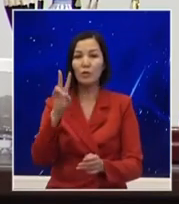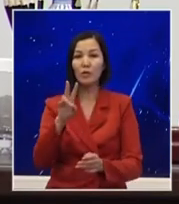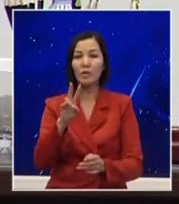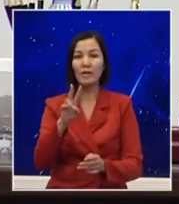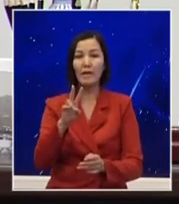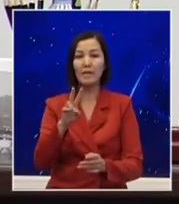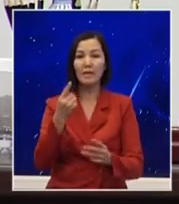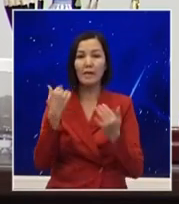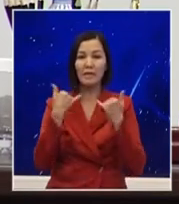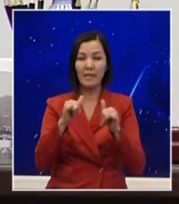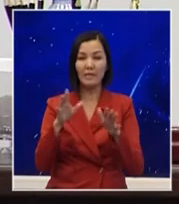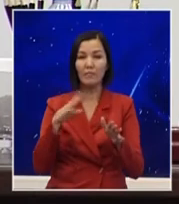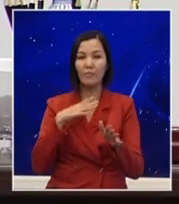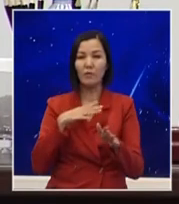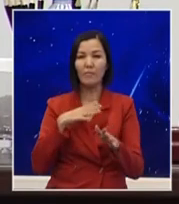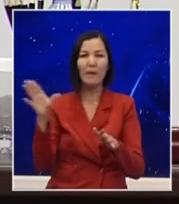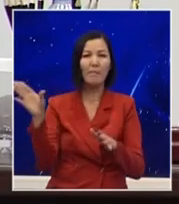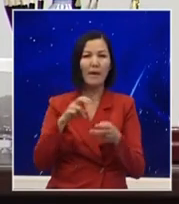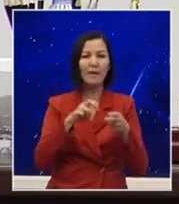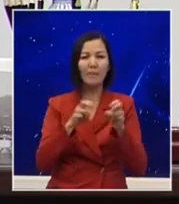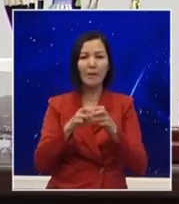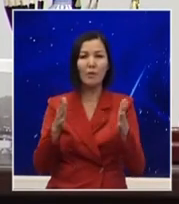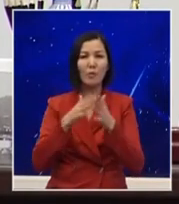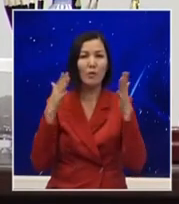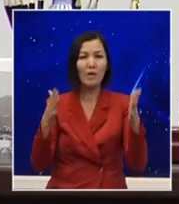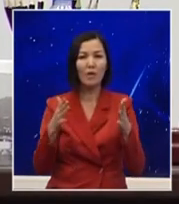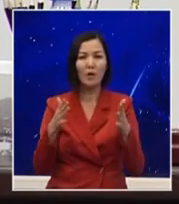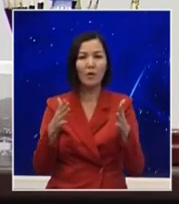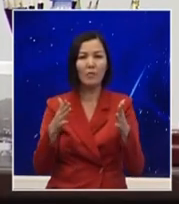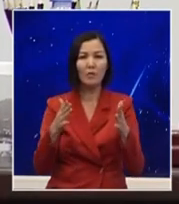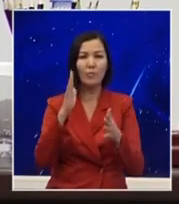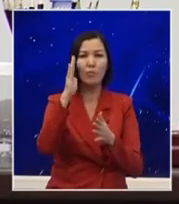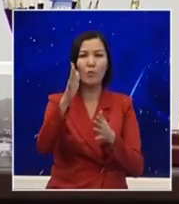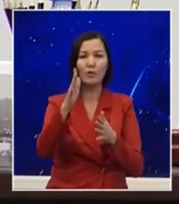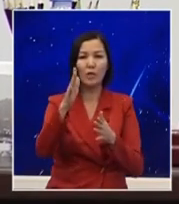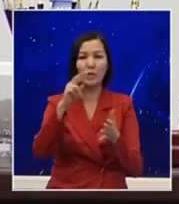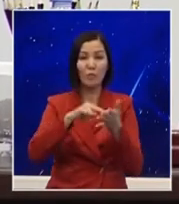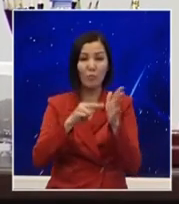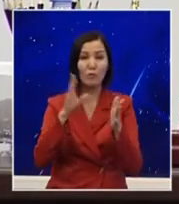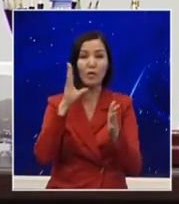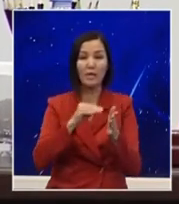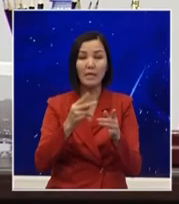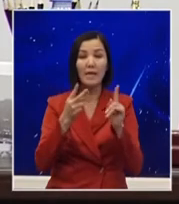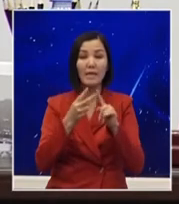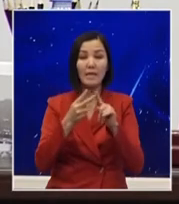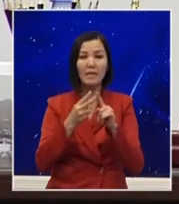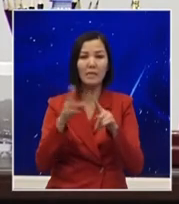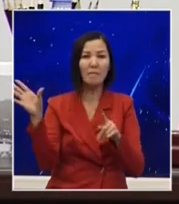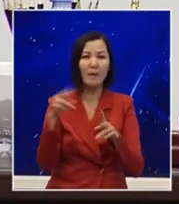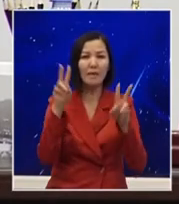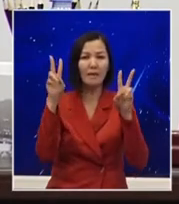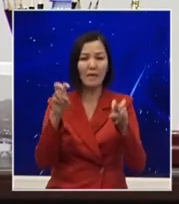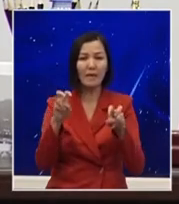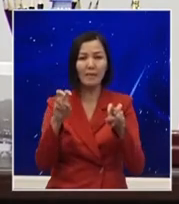болдым. Біріншісі, ол кез келген мәселеге кең ауқымда кеңістік көкжиегінен қарай алады. Екіншісі, кез келген